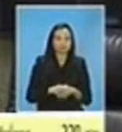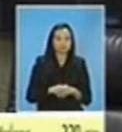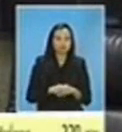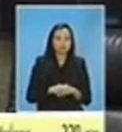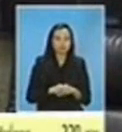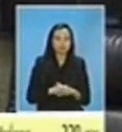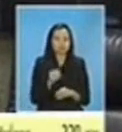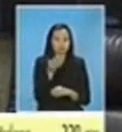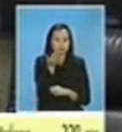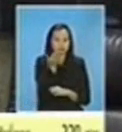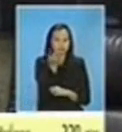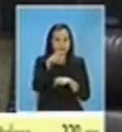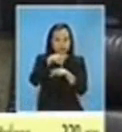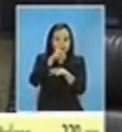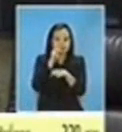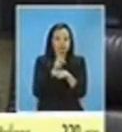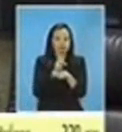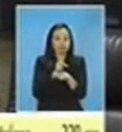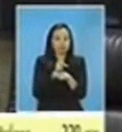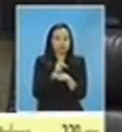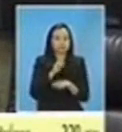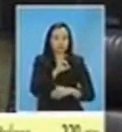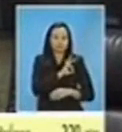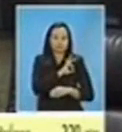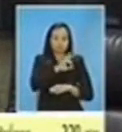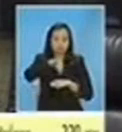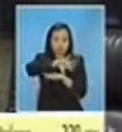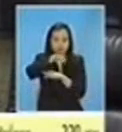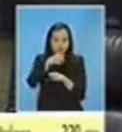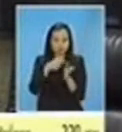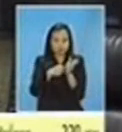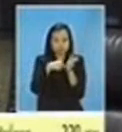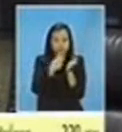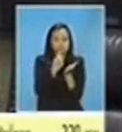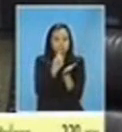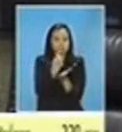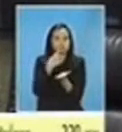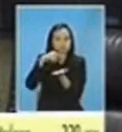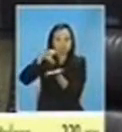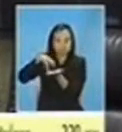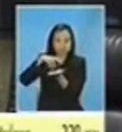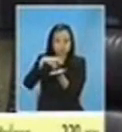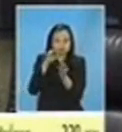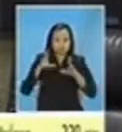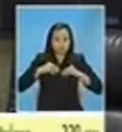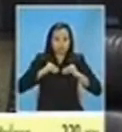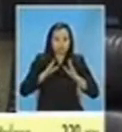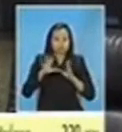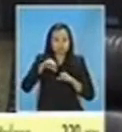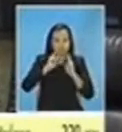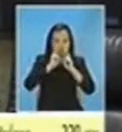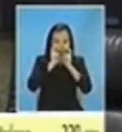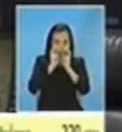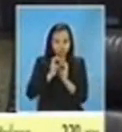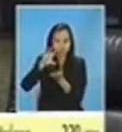การต่อไปด้วยนี่คือหน้าที่ของปปช.นะคะตามรัฐธรรมนูญคดีแรกไปแล้วคดีที่สองคดีอ